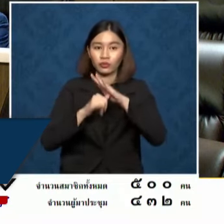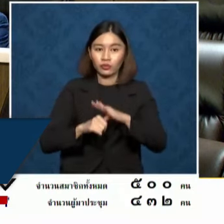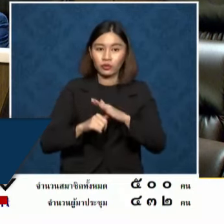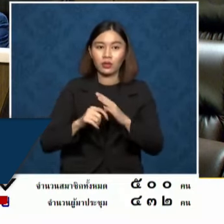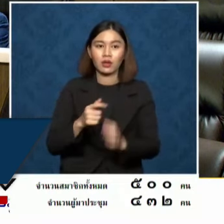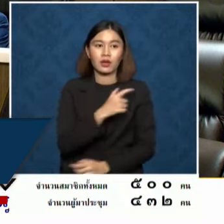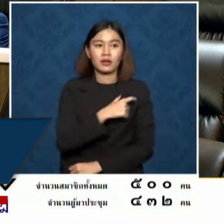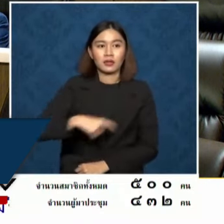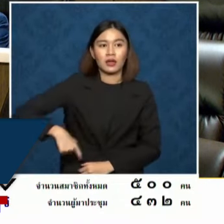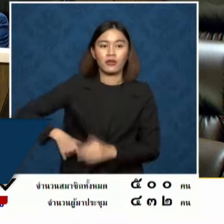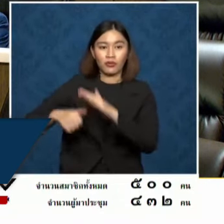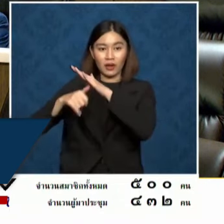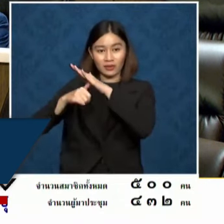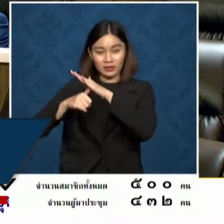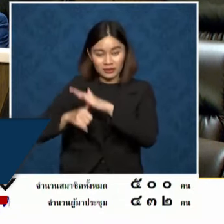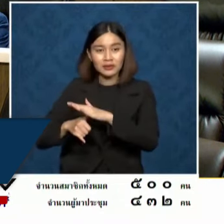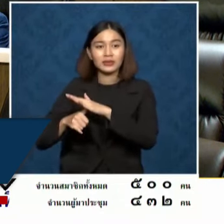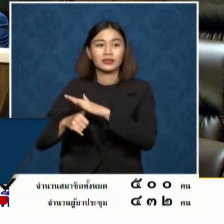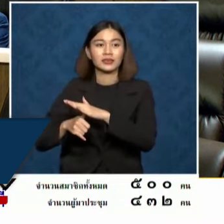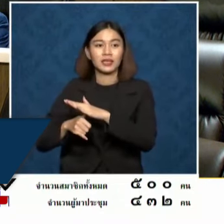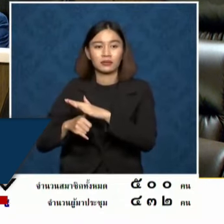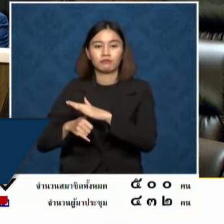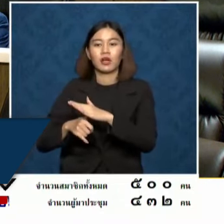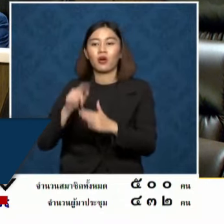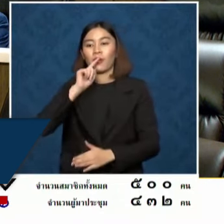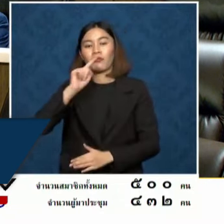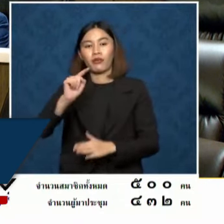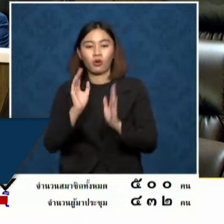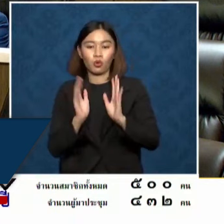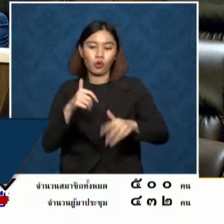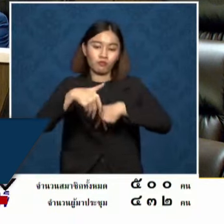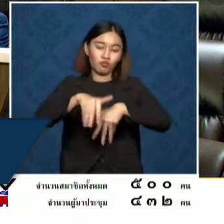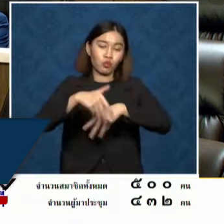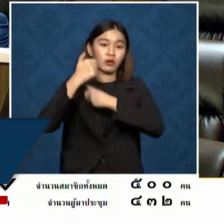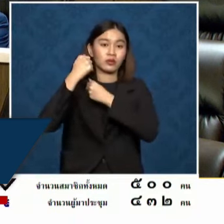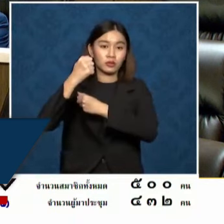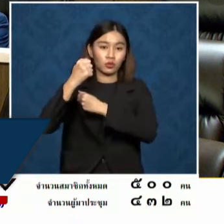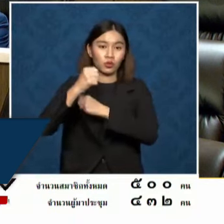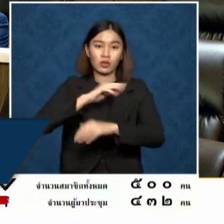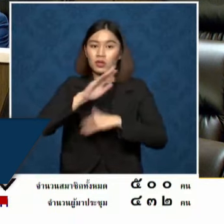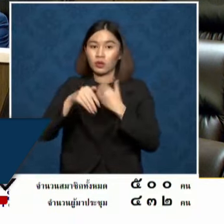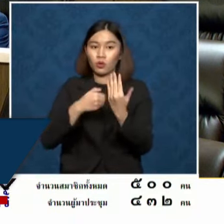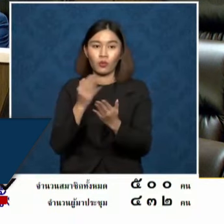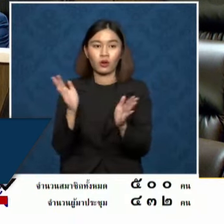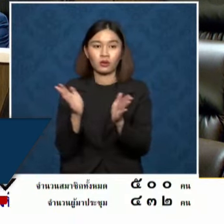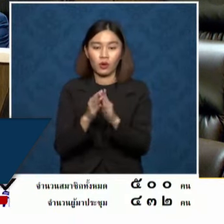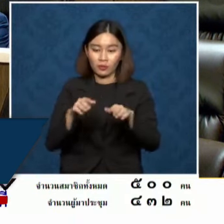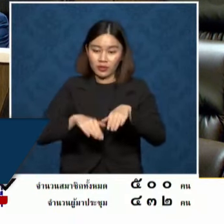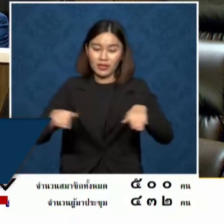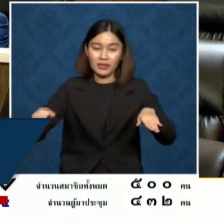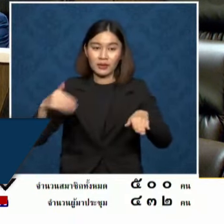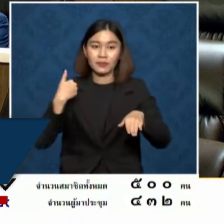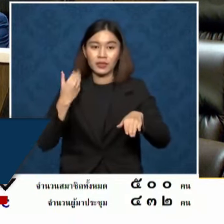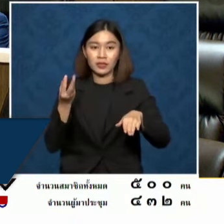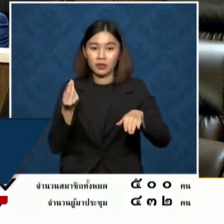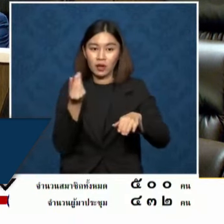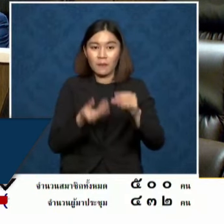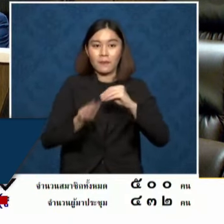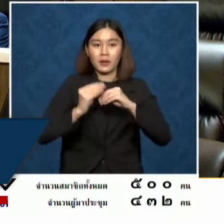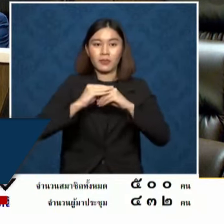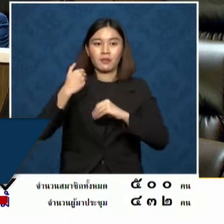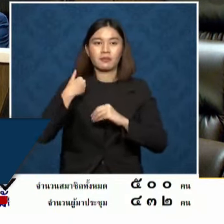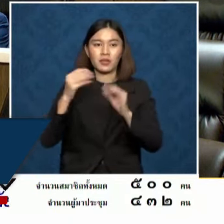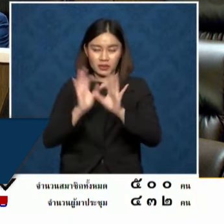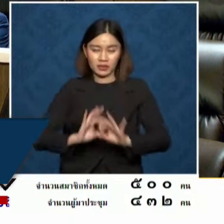กษัตริย์มาใช้จัดการผู้ชุมนุมประท้วงรวมถึงเด็กนะครับเพิ่มสูงขึ้นจึงเป็นเรื่อง